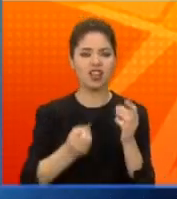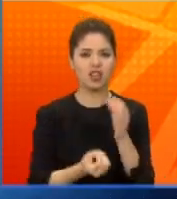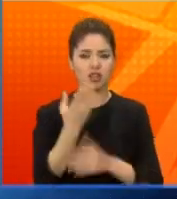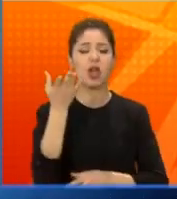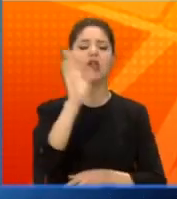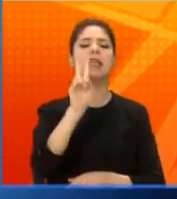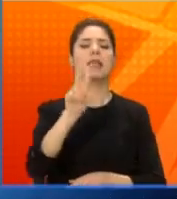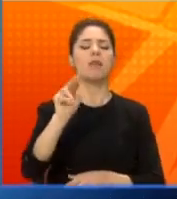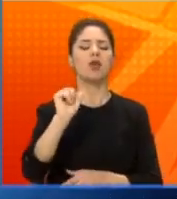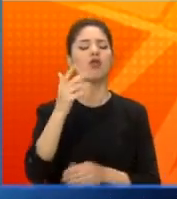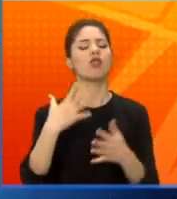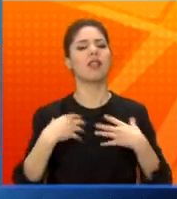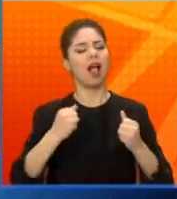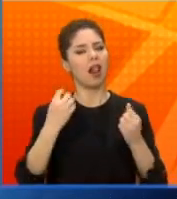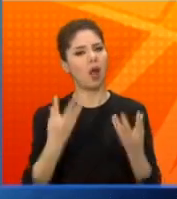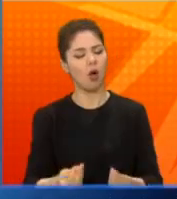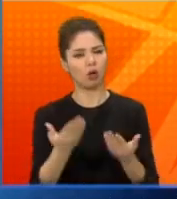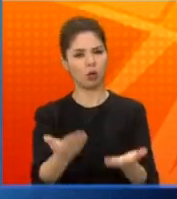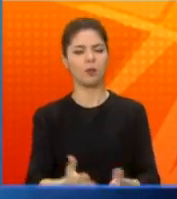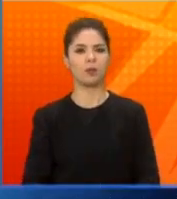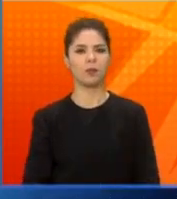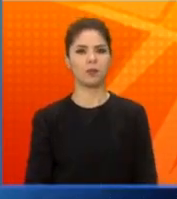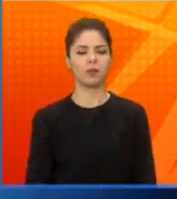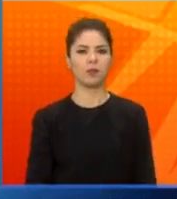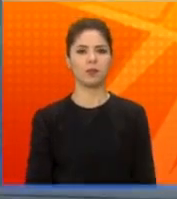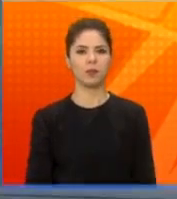sonra sağlığına kavuştu.